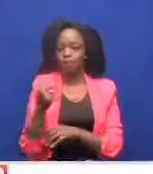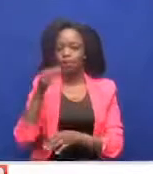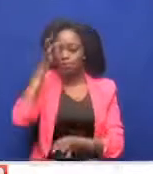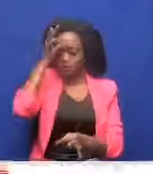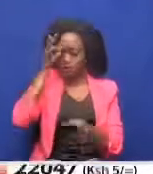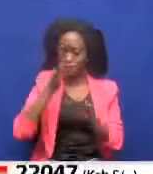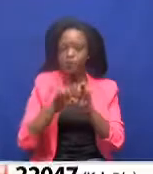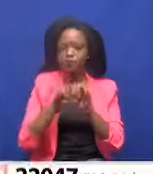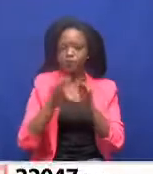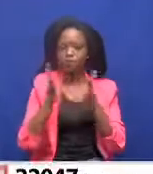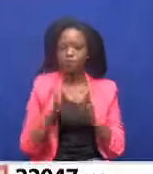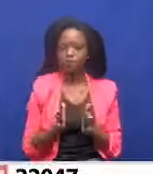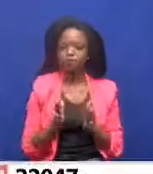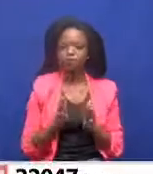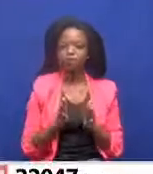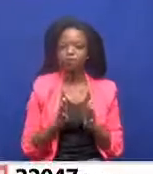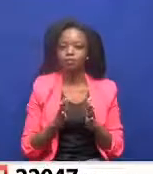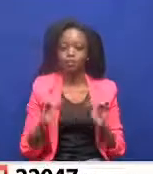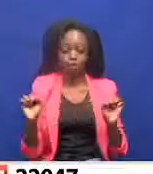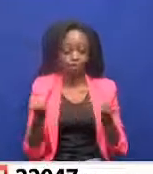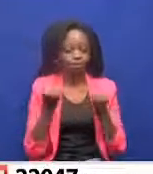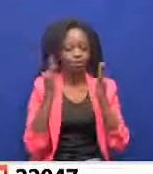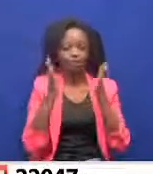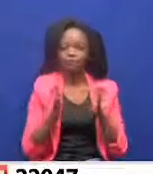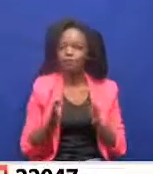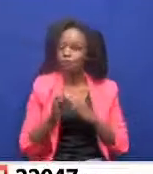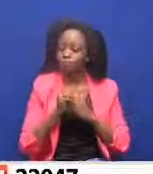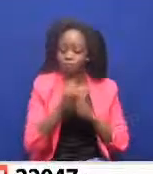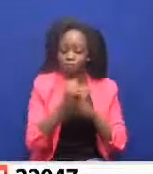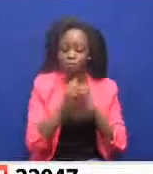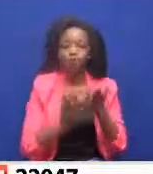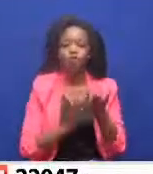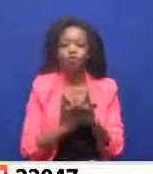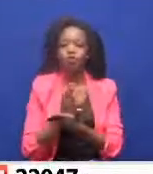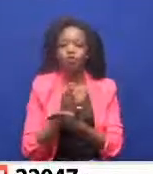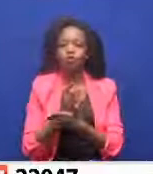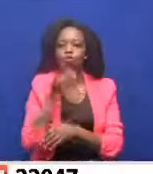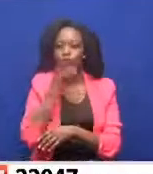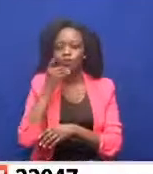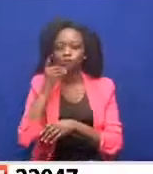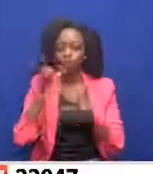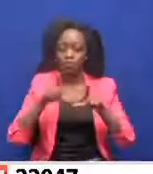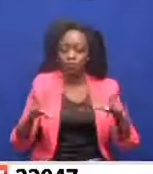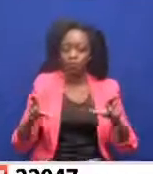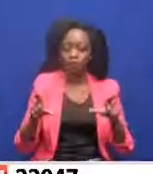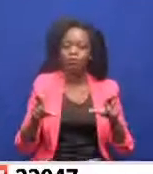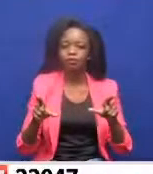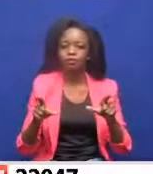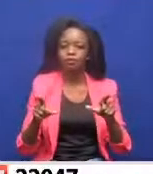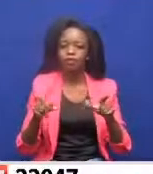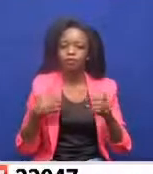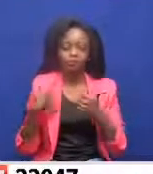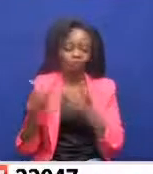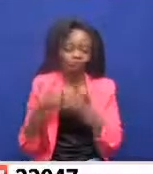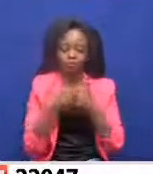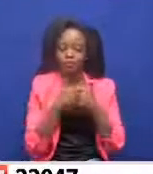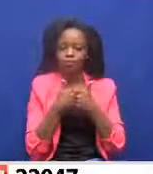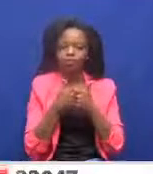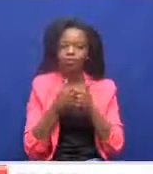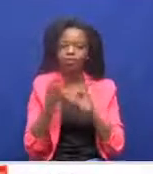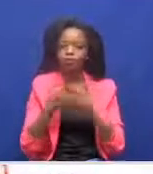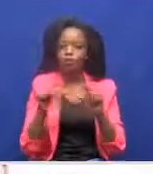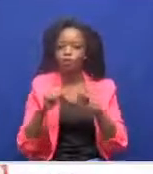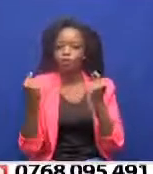him as the long-awaited messiah to lead them through the wilderness infested with hungry man-eating lions from the